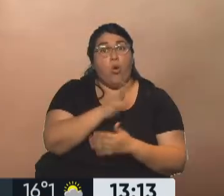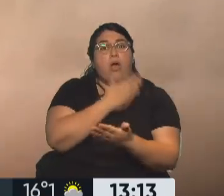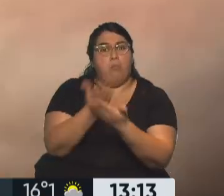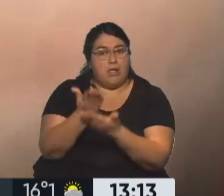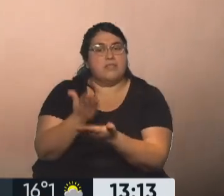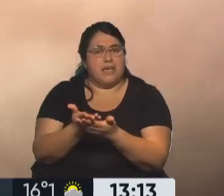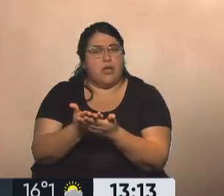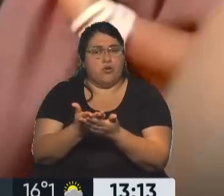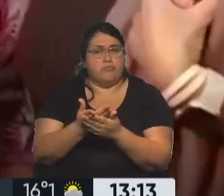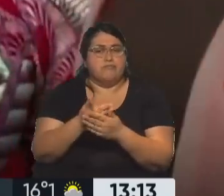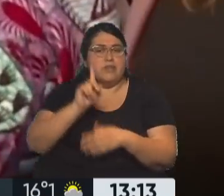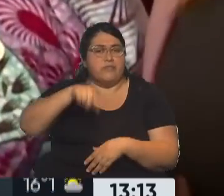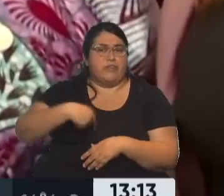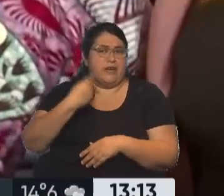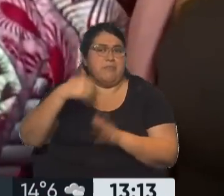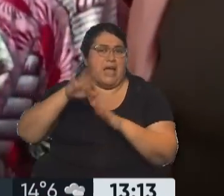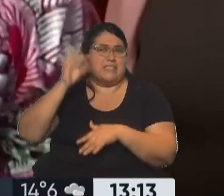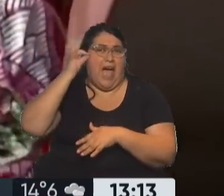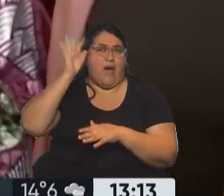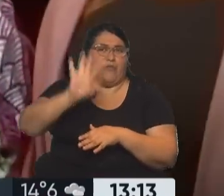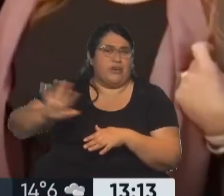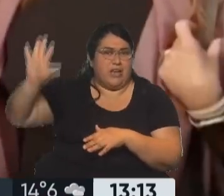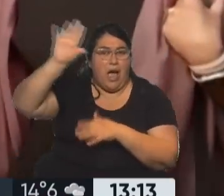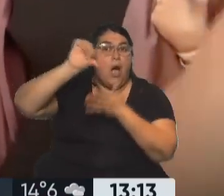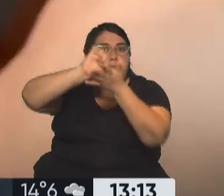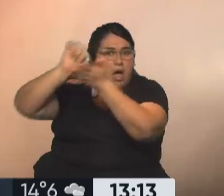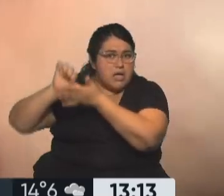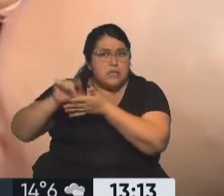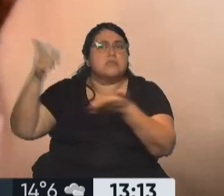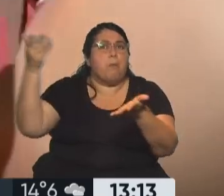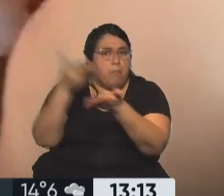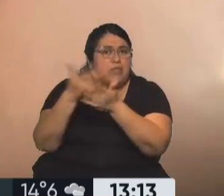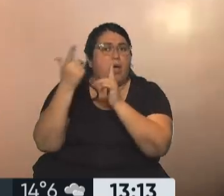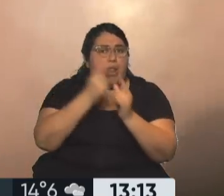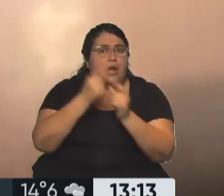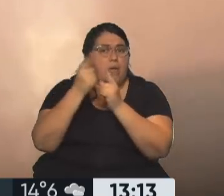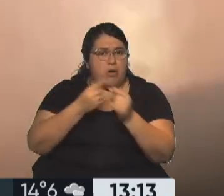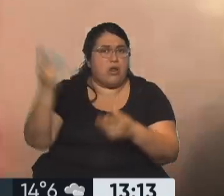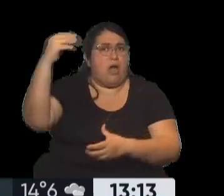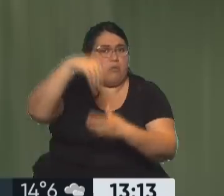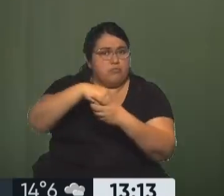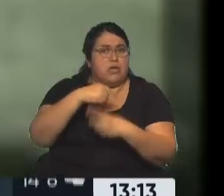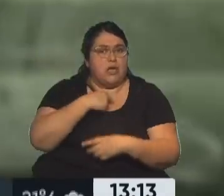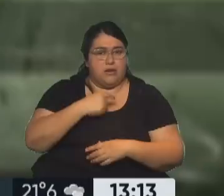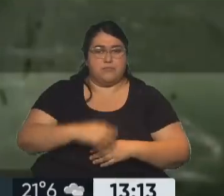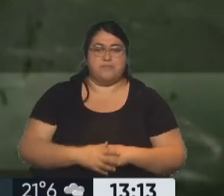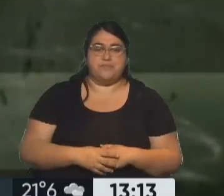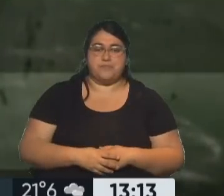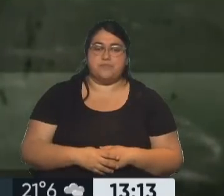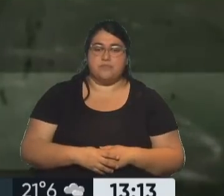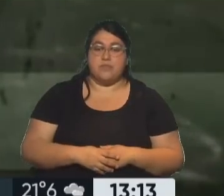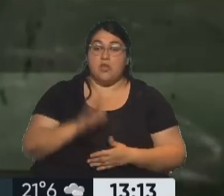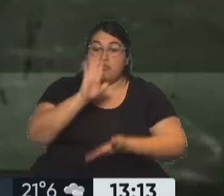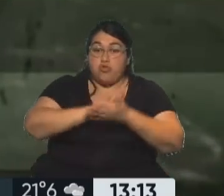mucha resonancia en el continente africano, donde varios países también vienen reclamando una reforma. وحول